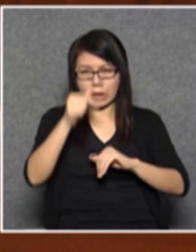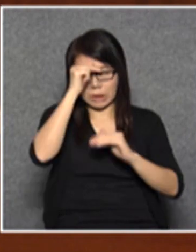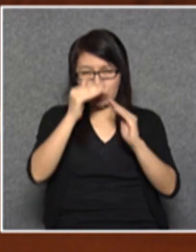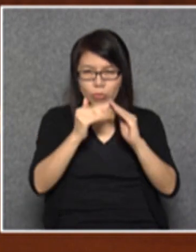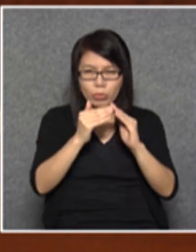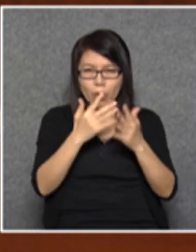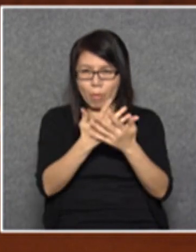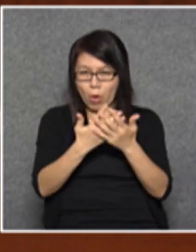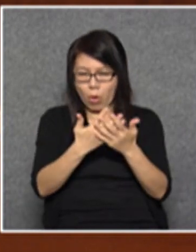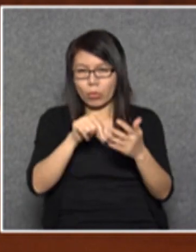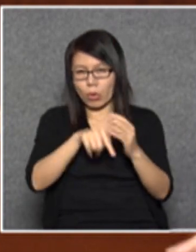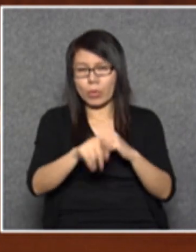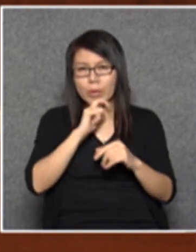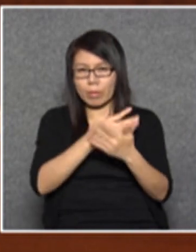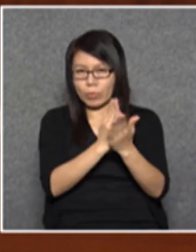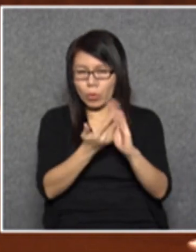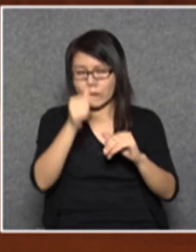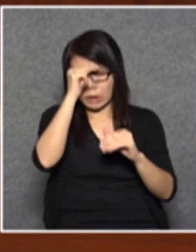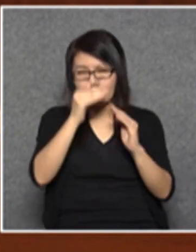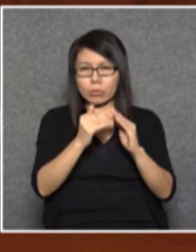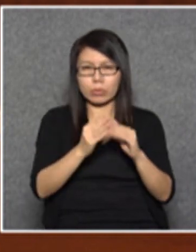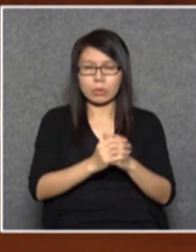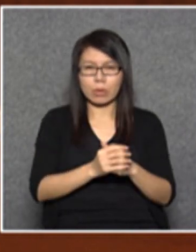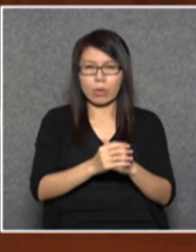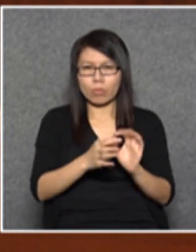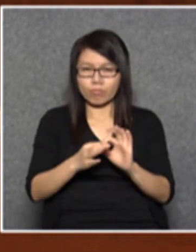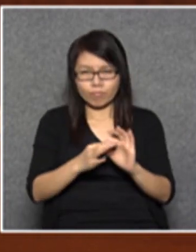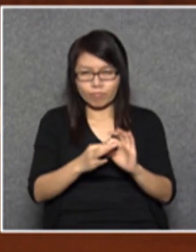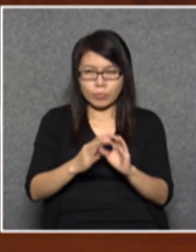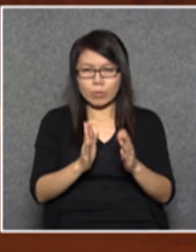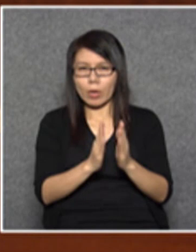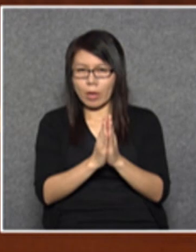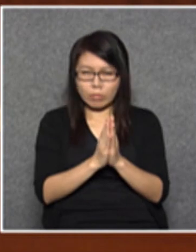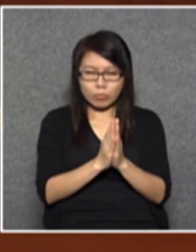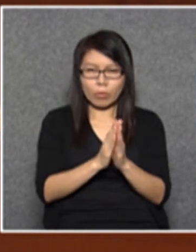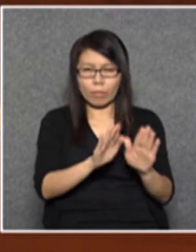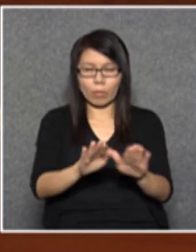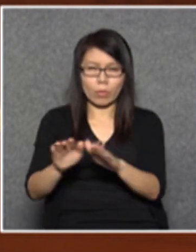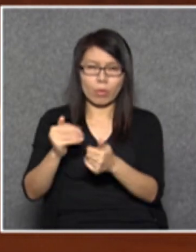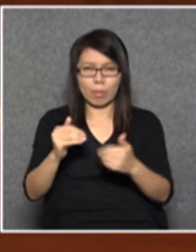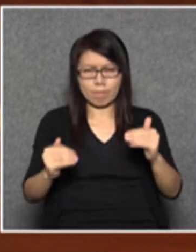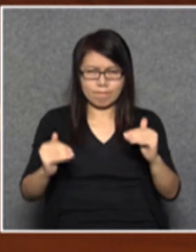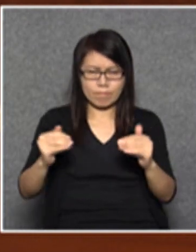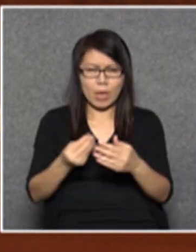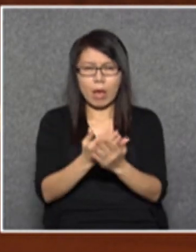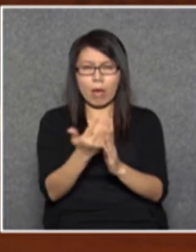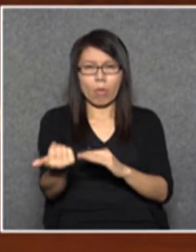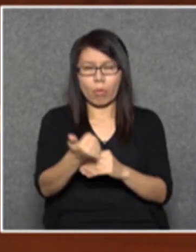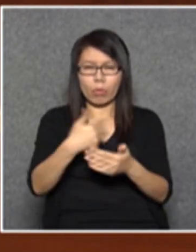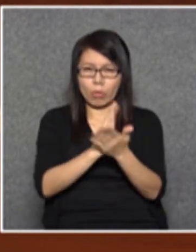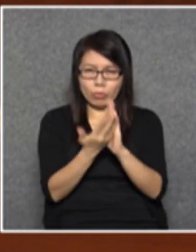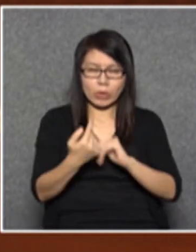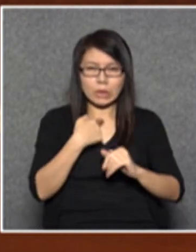網裡面的不同的醫院，他們之間怎樣協調好他們的服務，以及平衡好各個方面的需